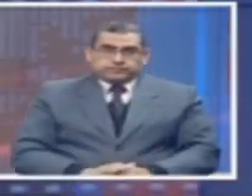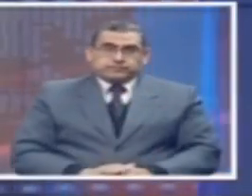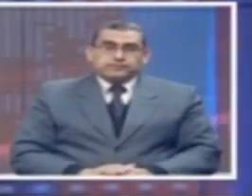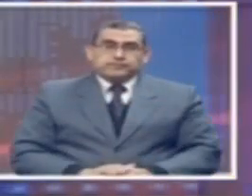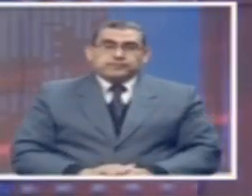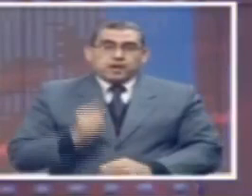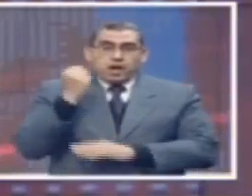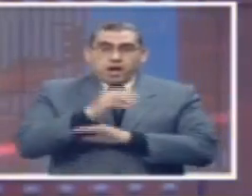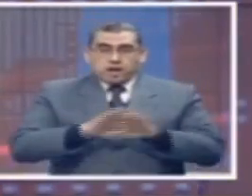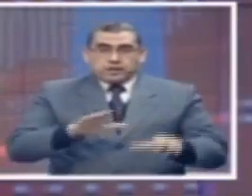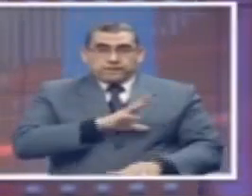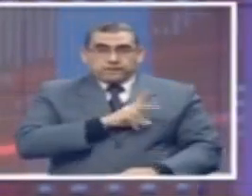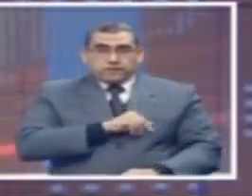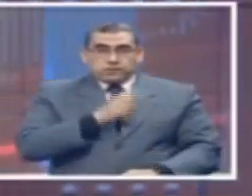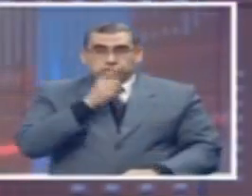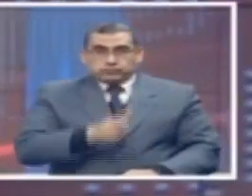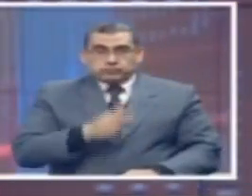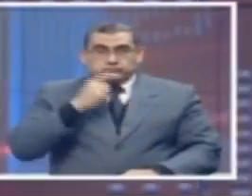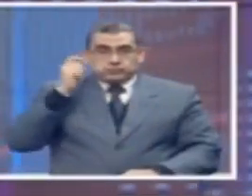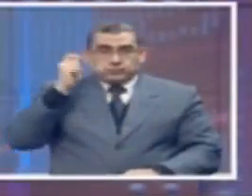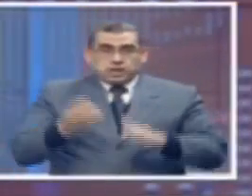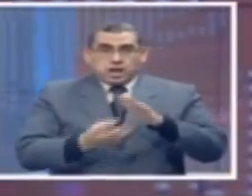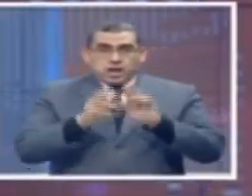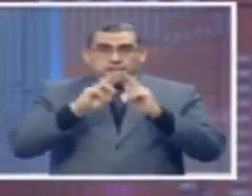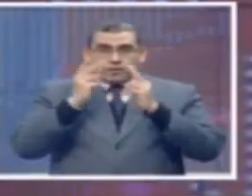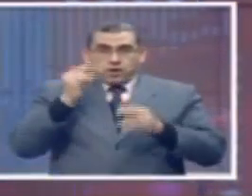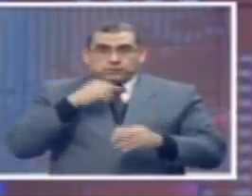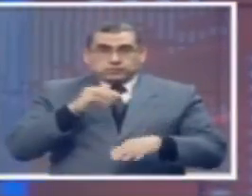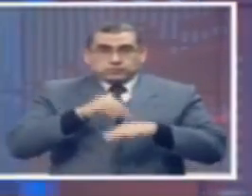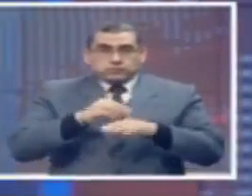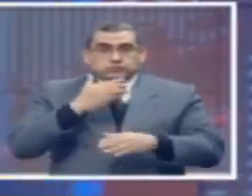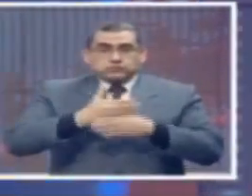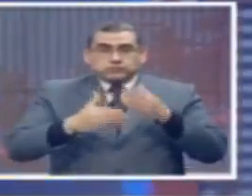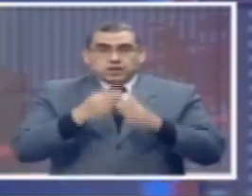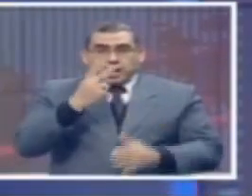إلى الأراضي الفلسطينية، حيث أدانت جامعة الدول العربية بناء